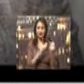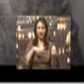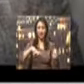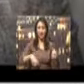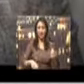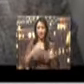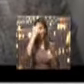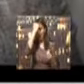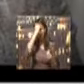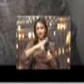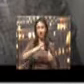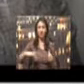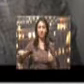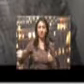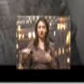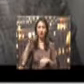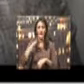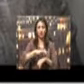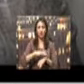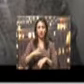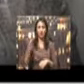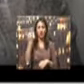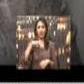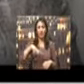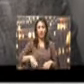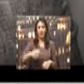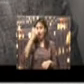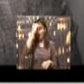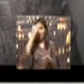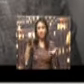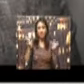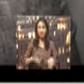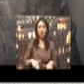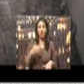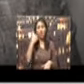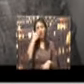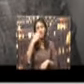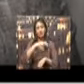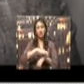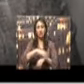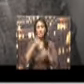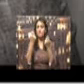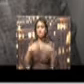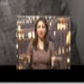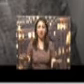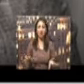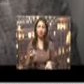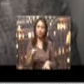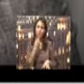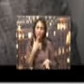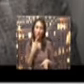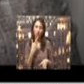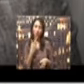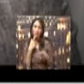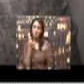80,000 عيان. 80,000 عيان دول معظمهم بيتعالج علاج مجاني، او كلهم. انا بقول